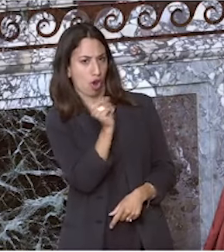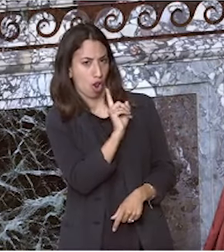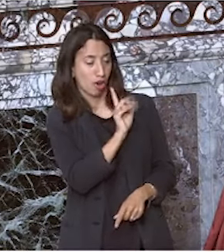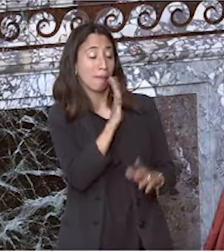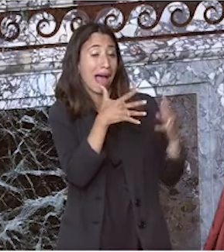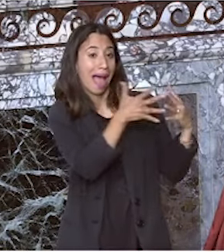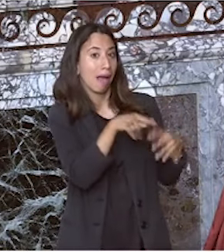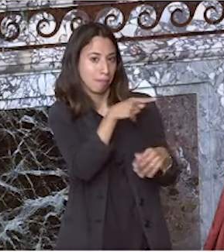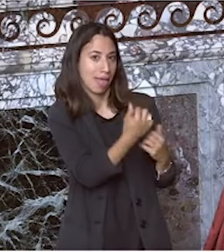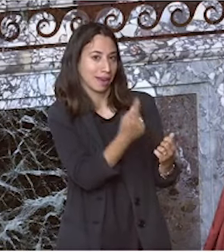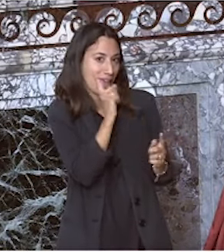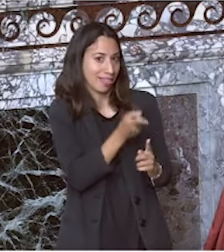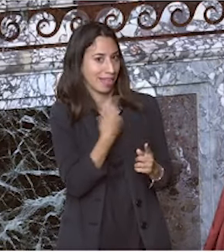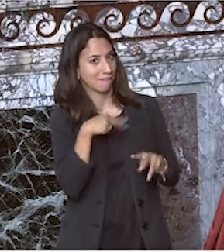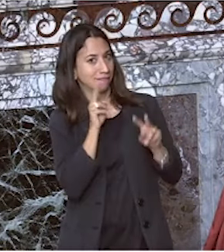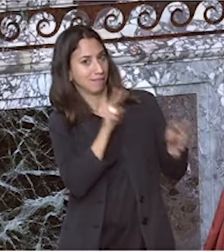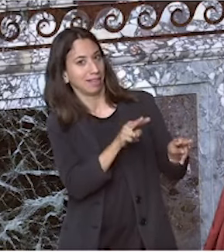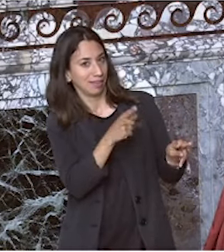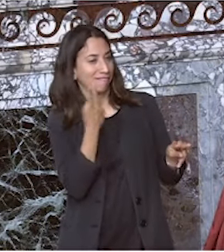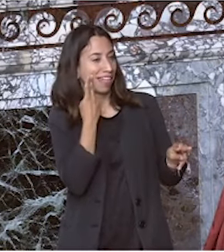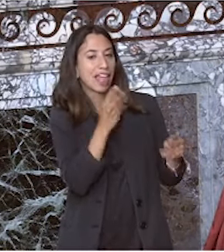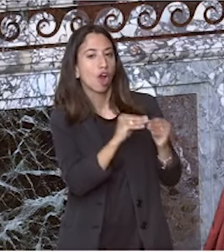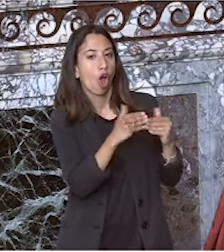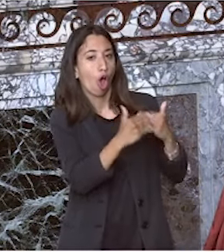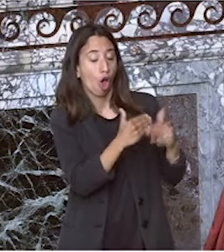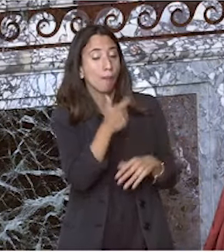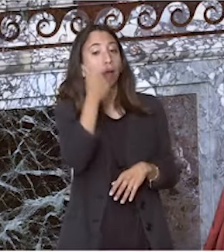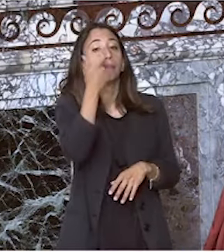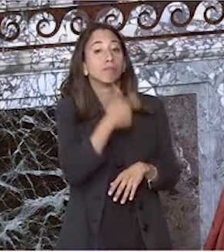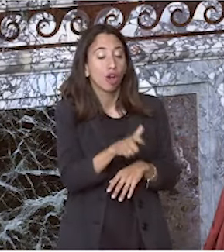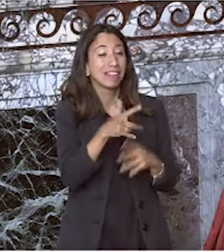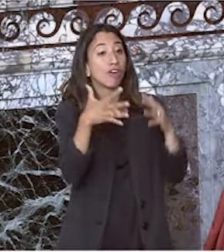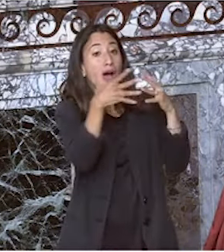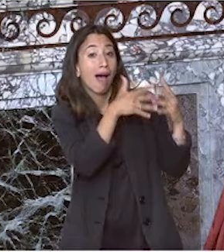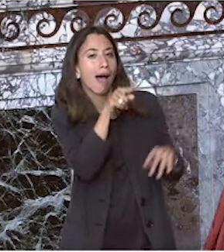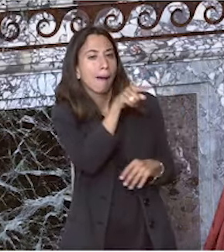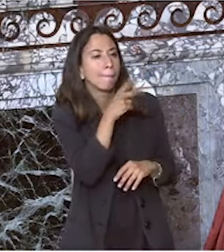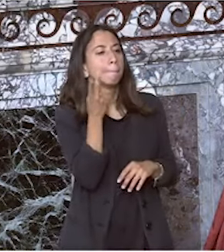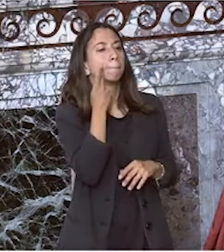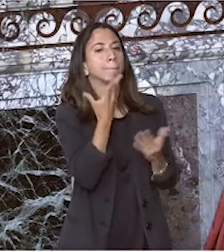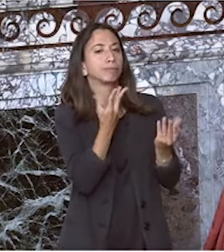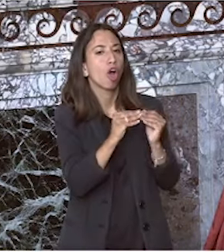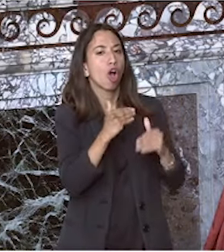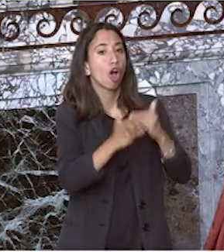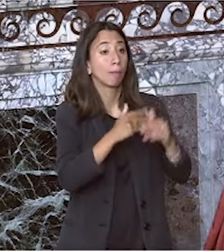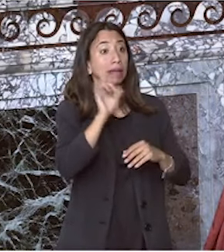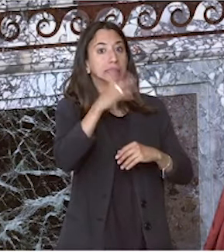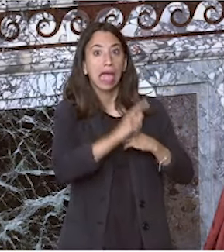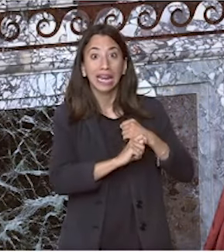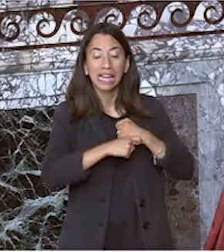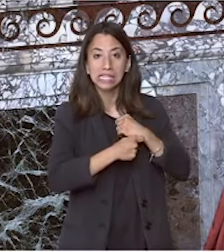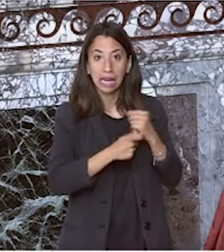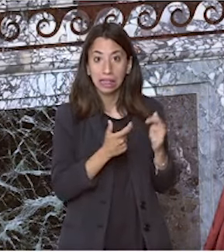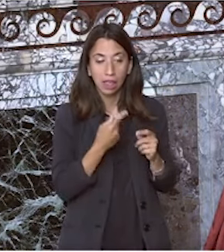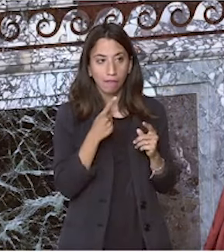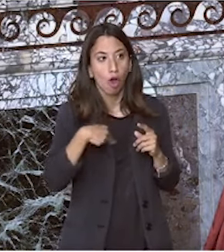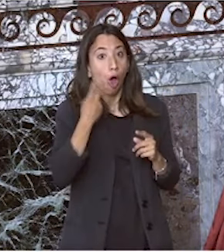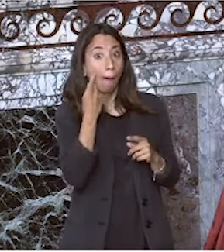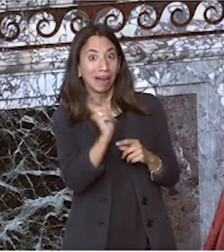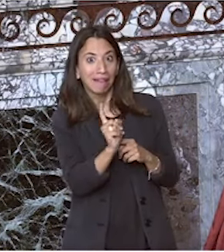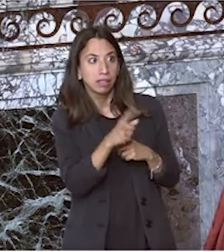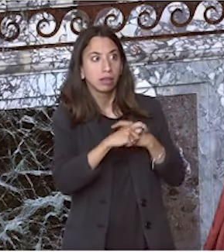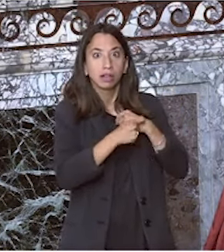condizioni monetarie. Un orientamento monetario statunitense più restrittivo delle attese potrebbe determinare